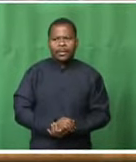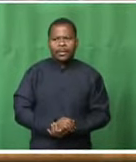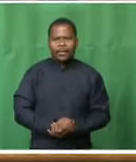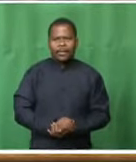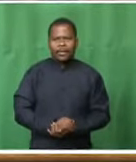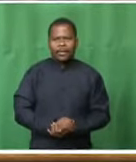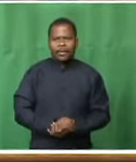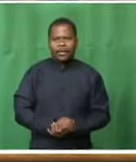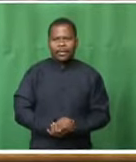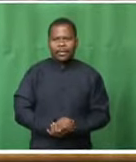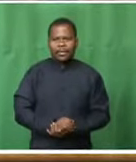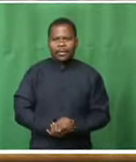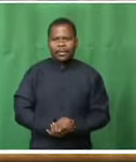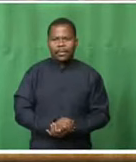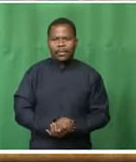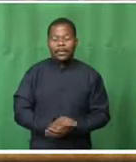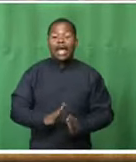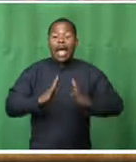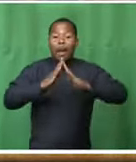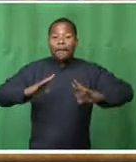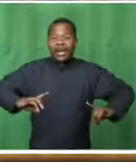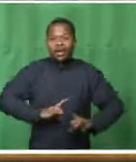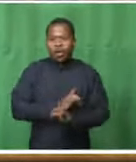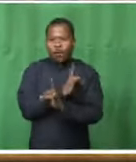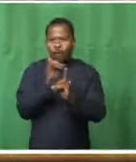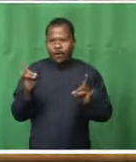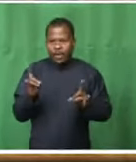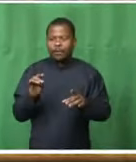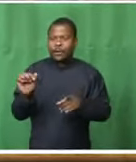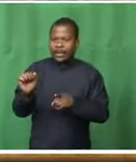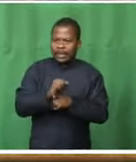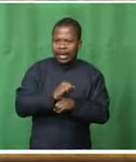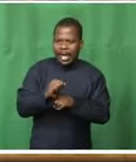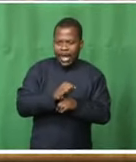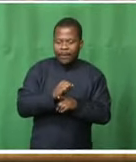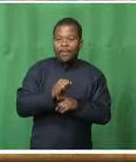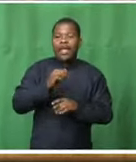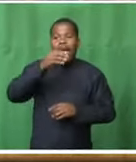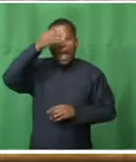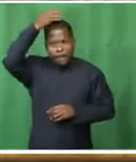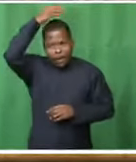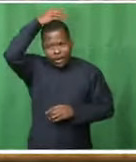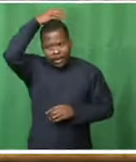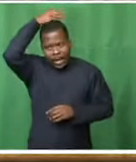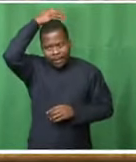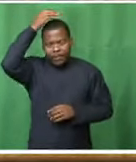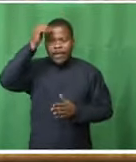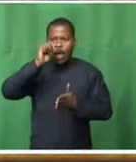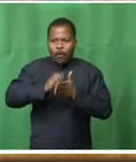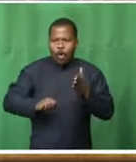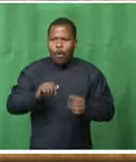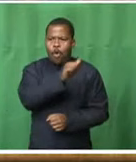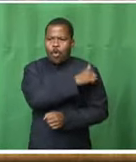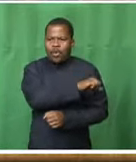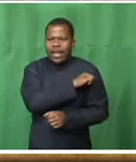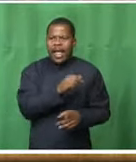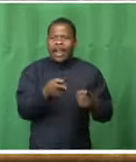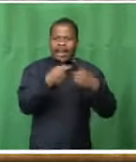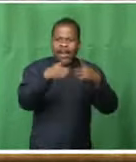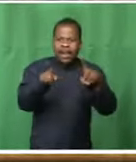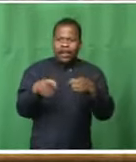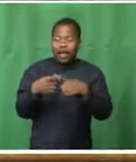Enhloso yokunikeza lusito lolubhekekile iltiko letempilo linikeza bonesi bemitfolampilo yakuleli lwati ngekuvikela